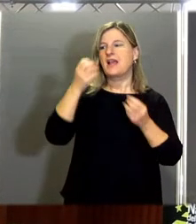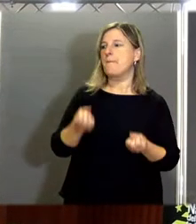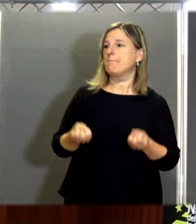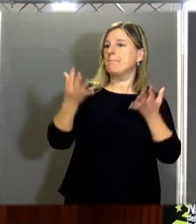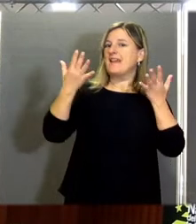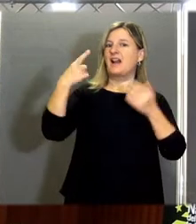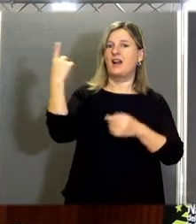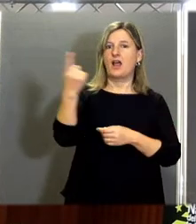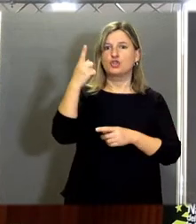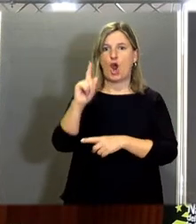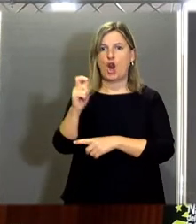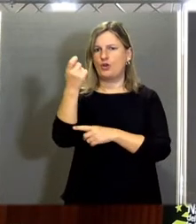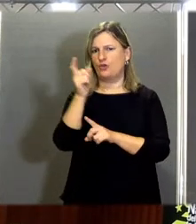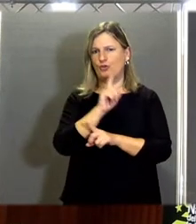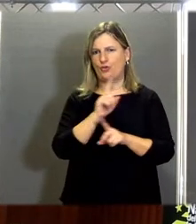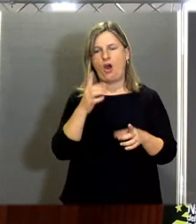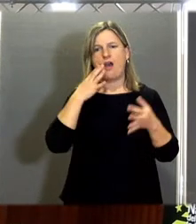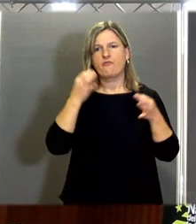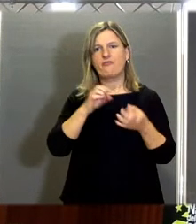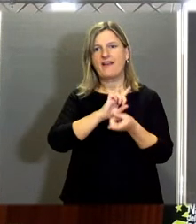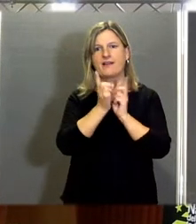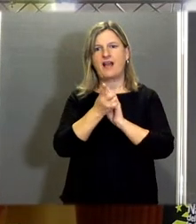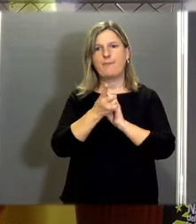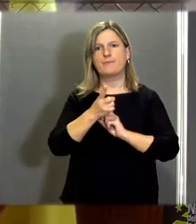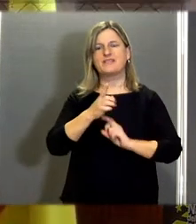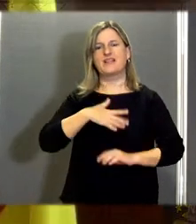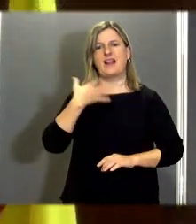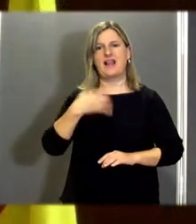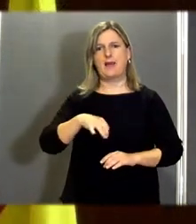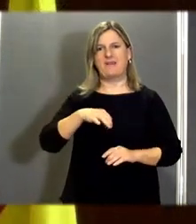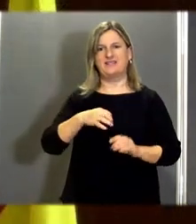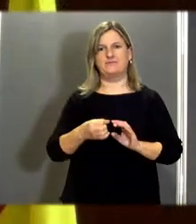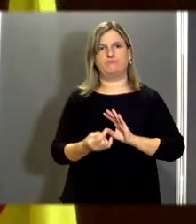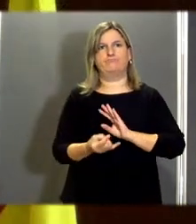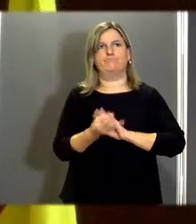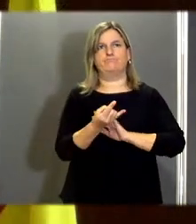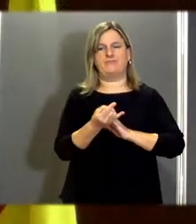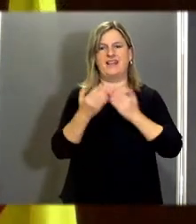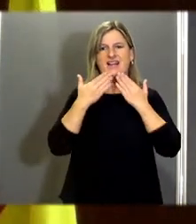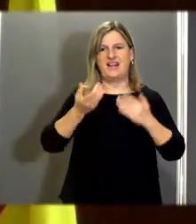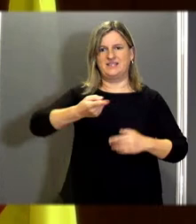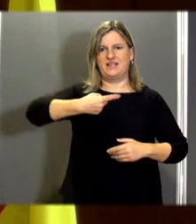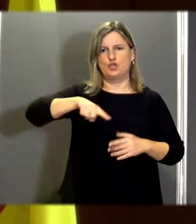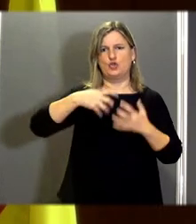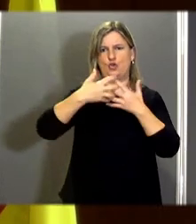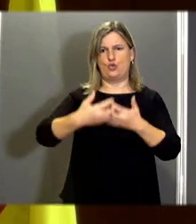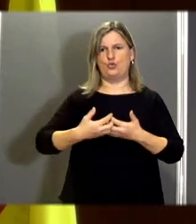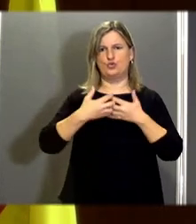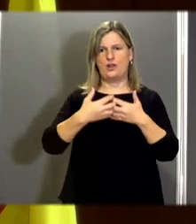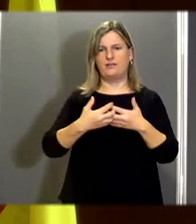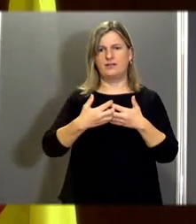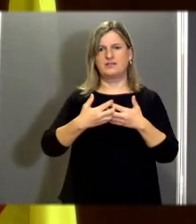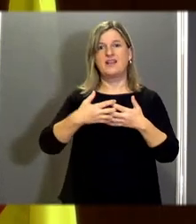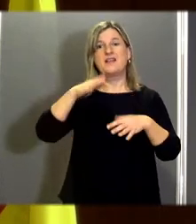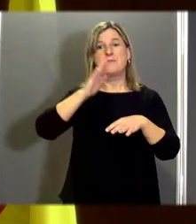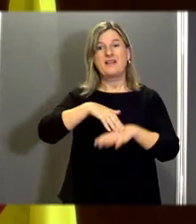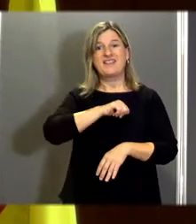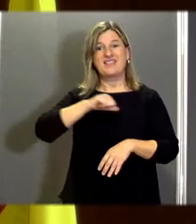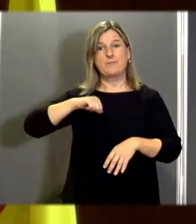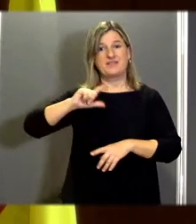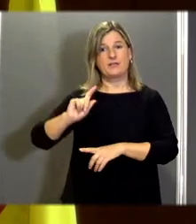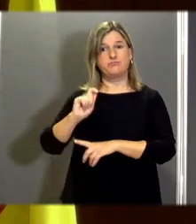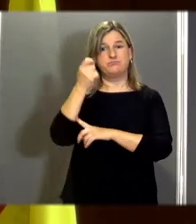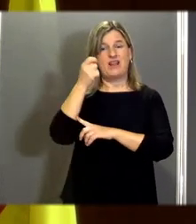sols, però els canvis els generem nosaltres. La realitat és tossuda, i és que la consecució de la independència no depèn